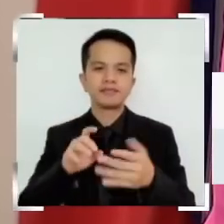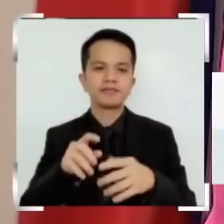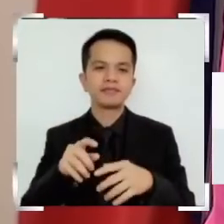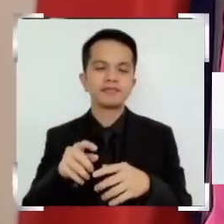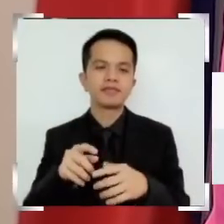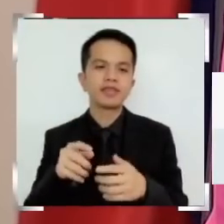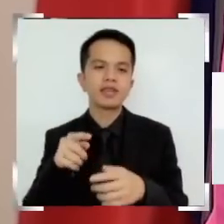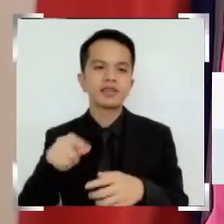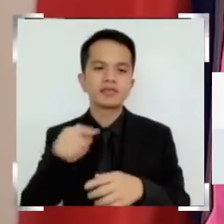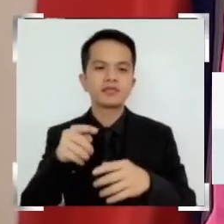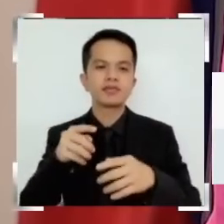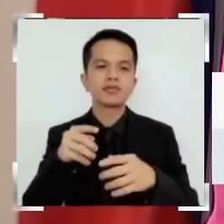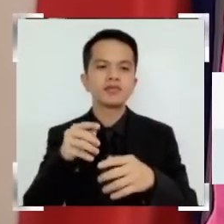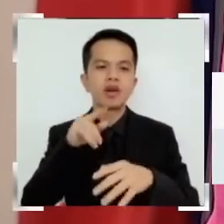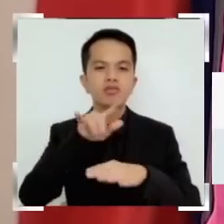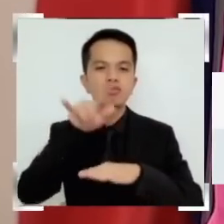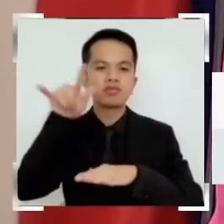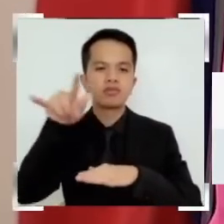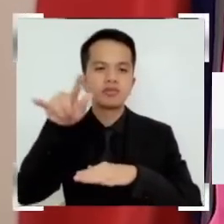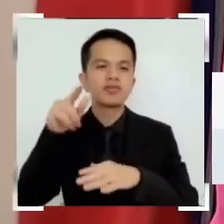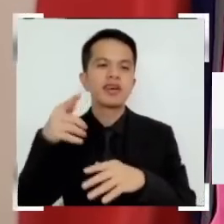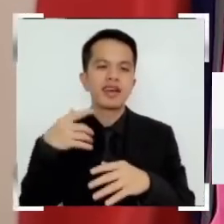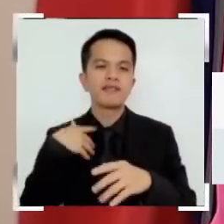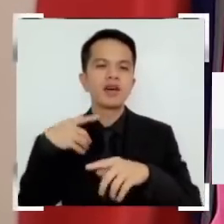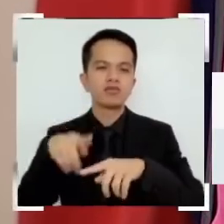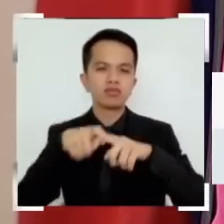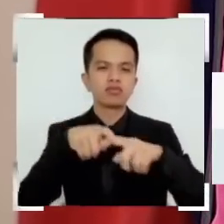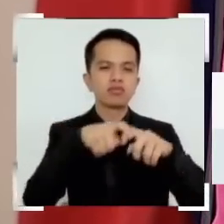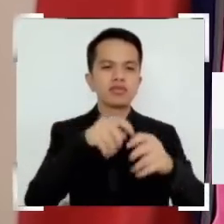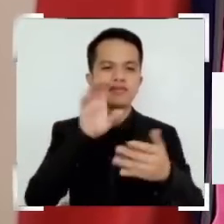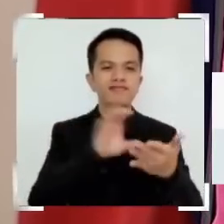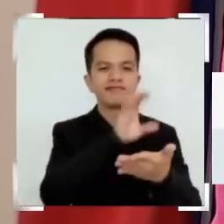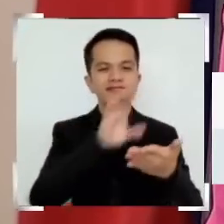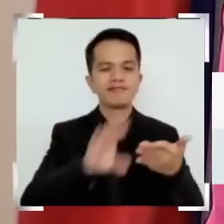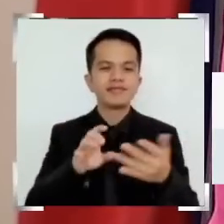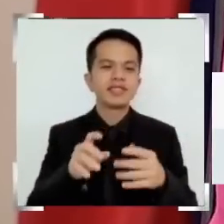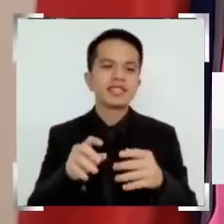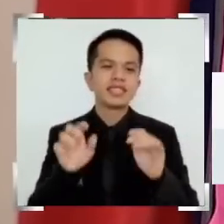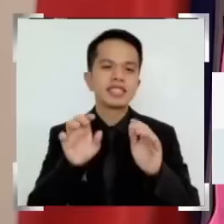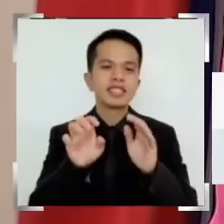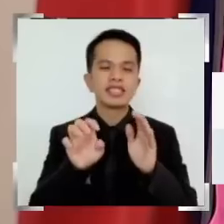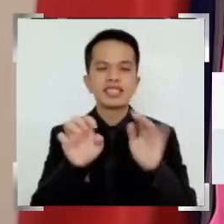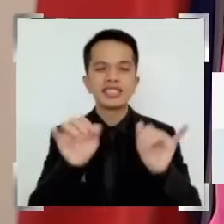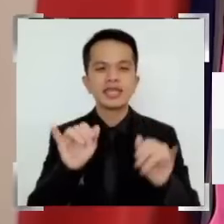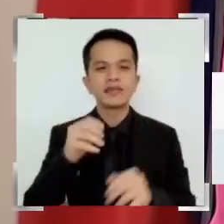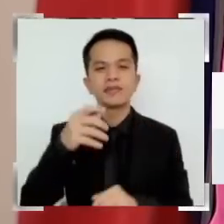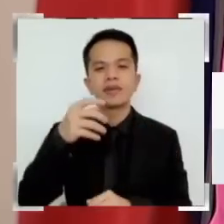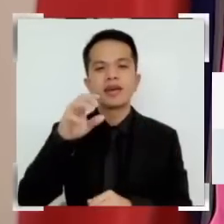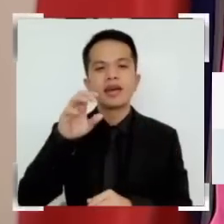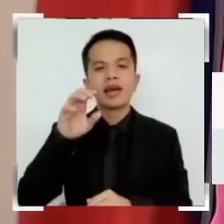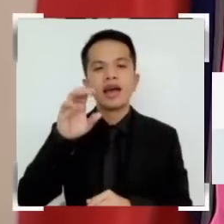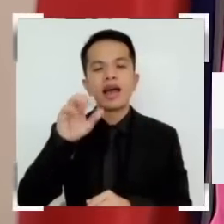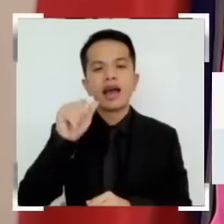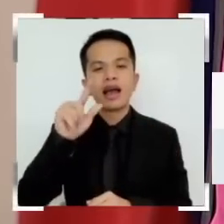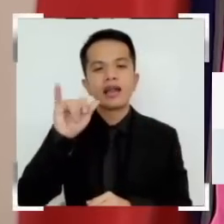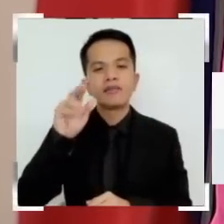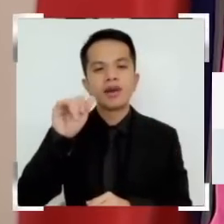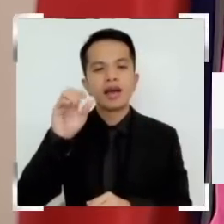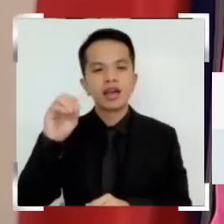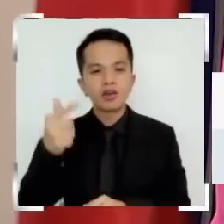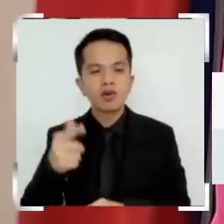meron po tayong mga kanseladong biyahe, particular na po dyan sa Port of Calbayog, sa Samar po, pati na po dyan sa Port